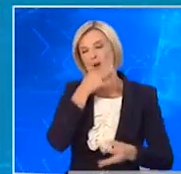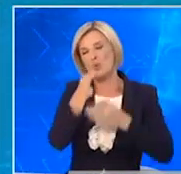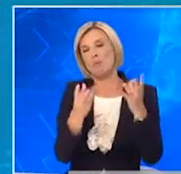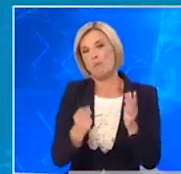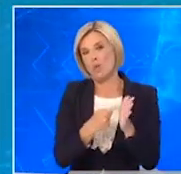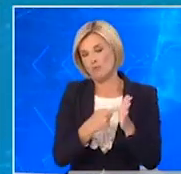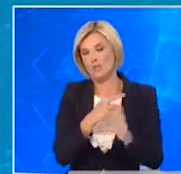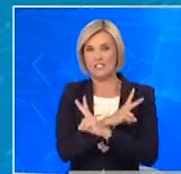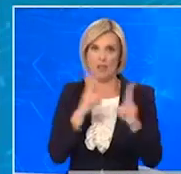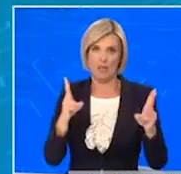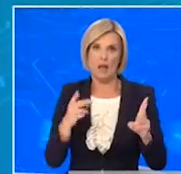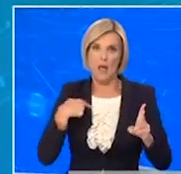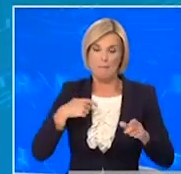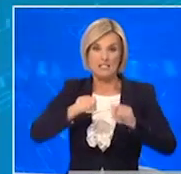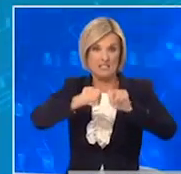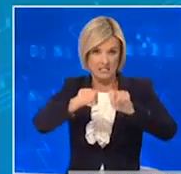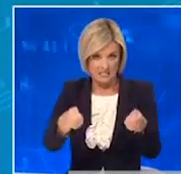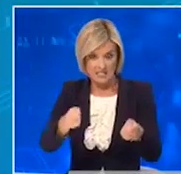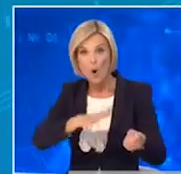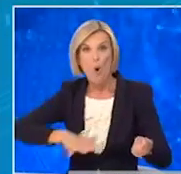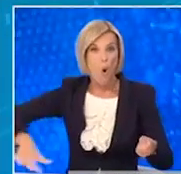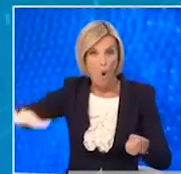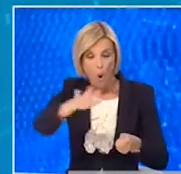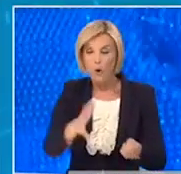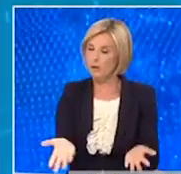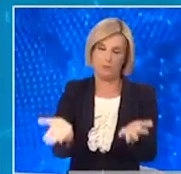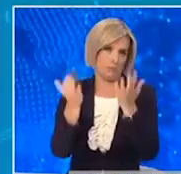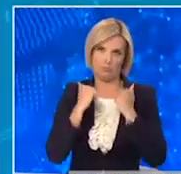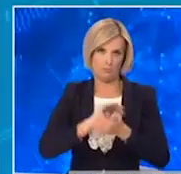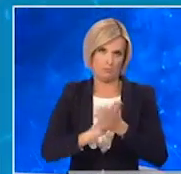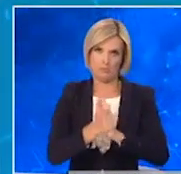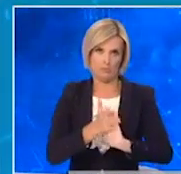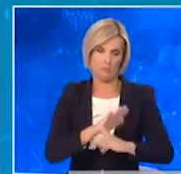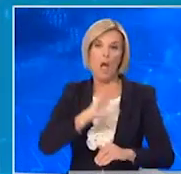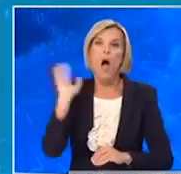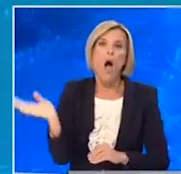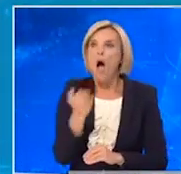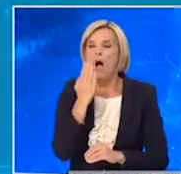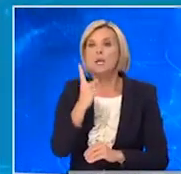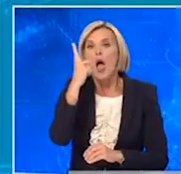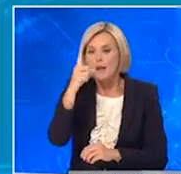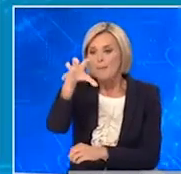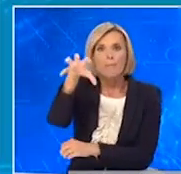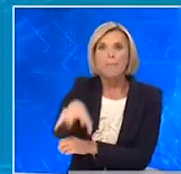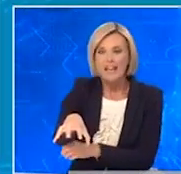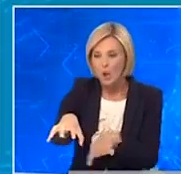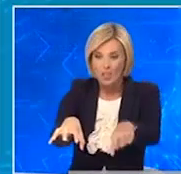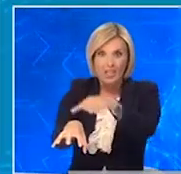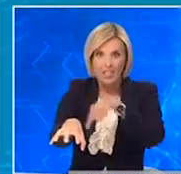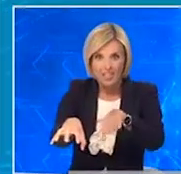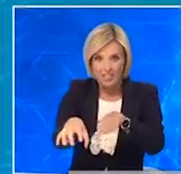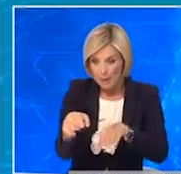ότι δεν υπάρχει καμία περίπτωση για οποιοδήποτε γενικό lockdown. Τώρα, αν θα φτάσουμε σε κάποια τοπικά lockdown, σημαίνει ότι θα